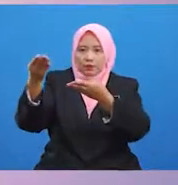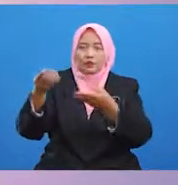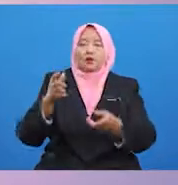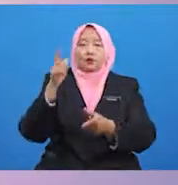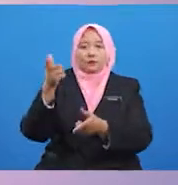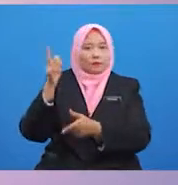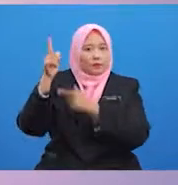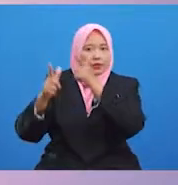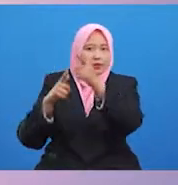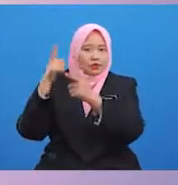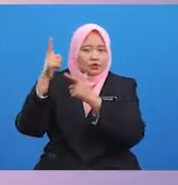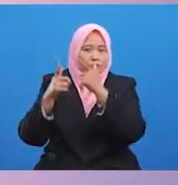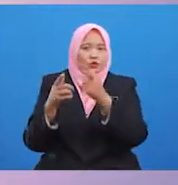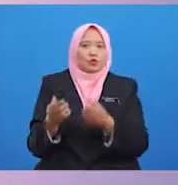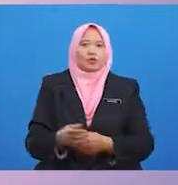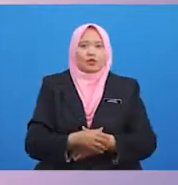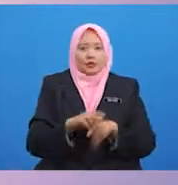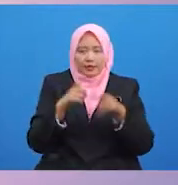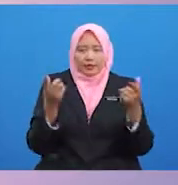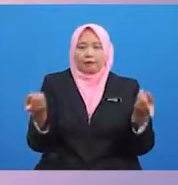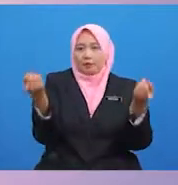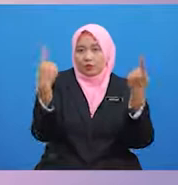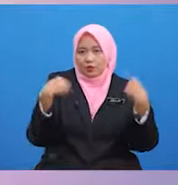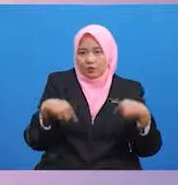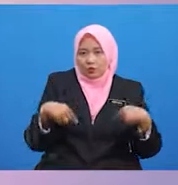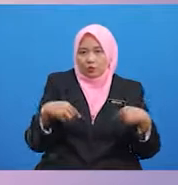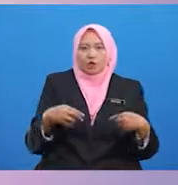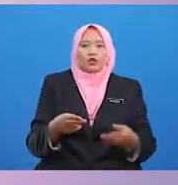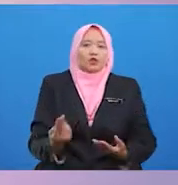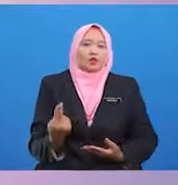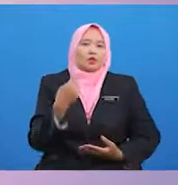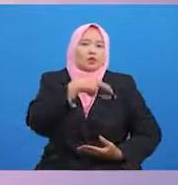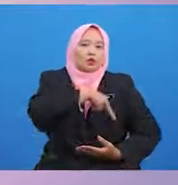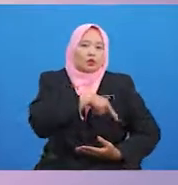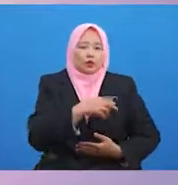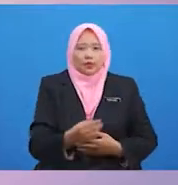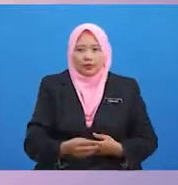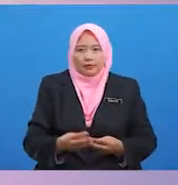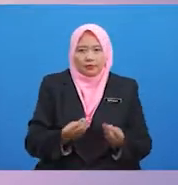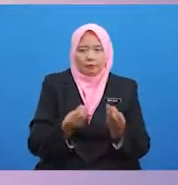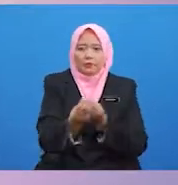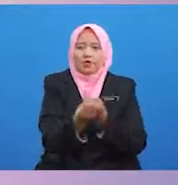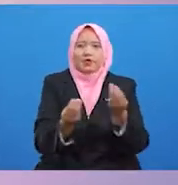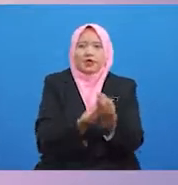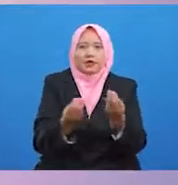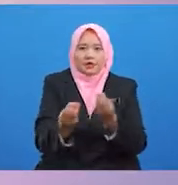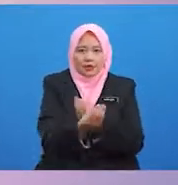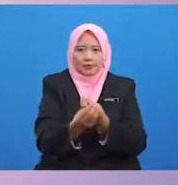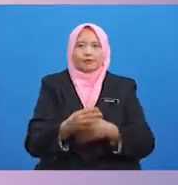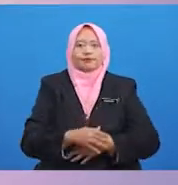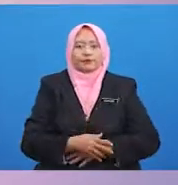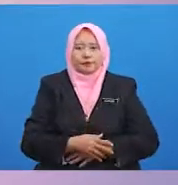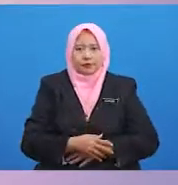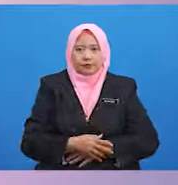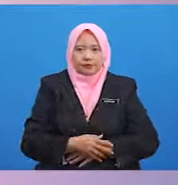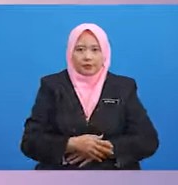asing dan keuntungan aktiviti perniagaan. Menurut Perbadanan Pembangunan Perdagangan